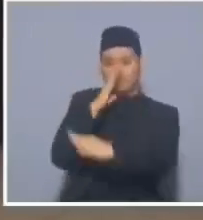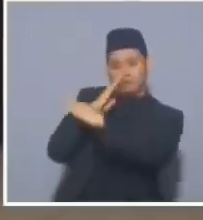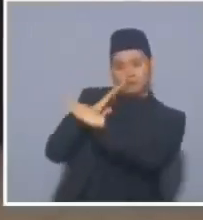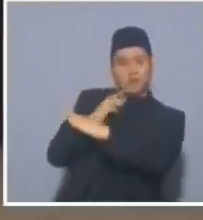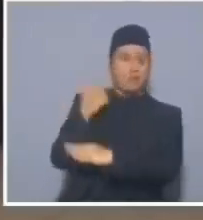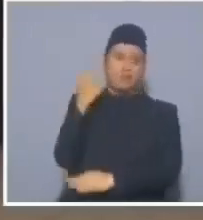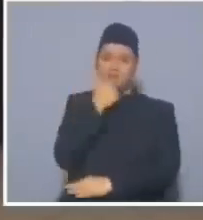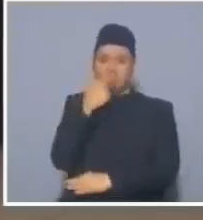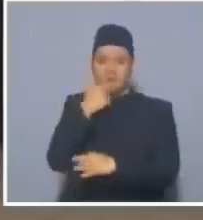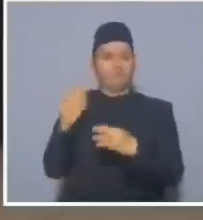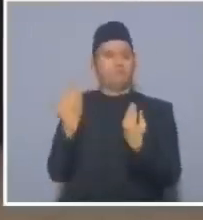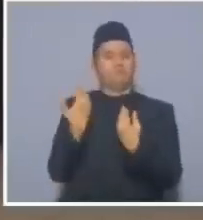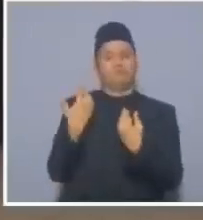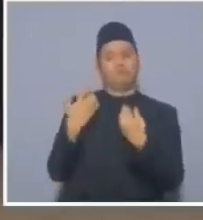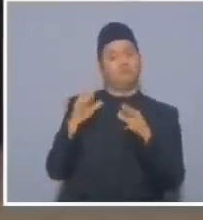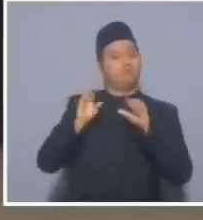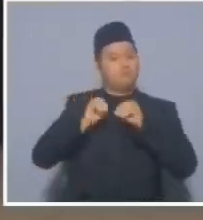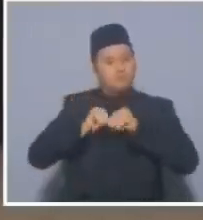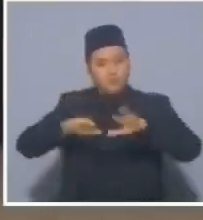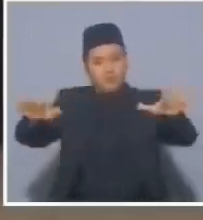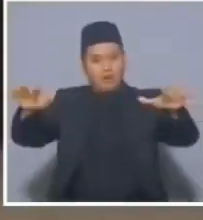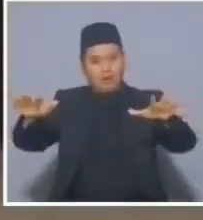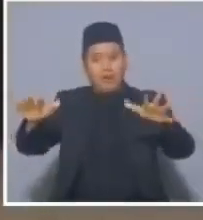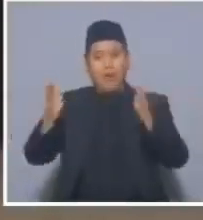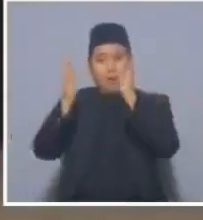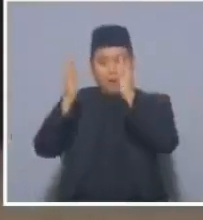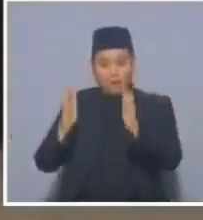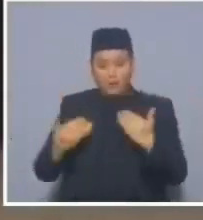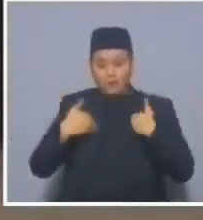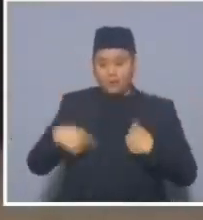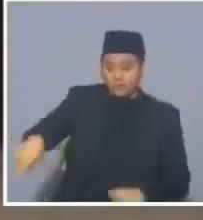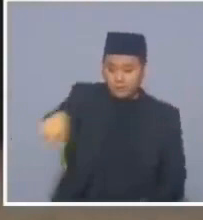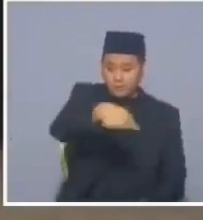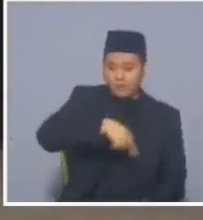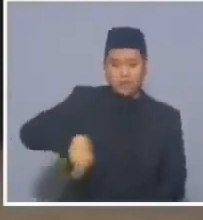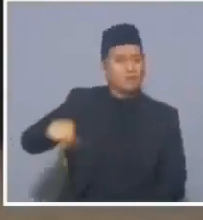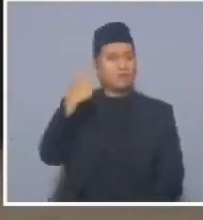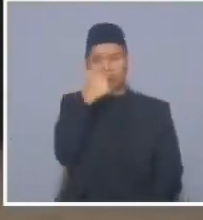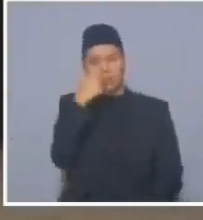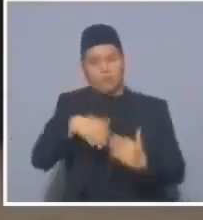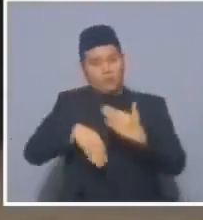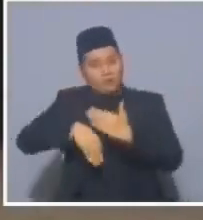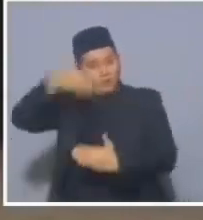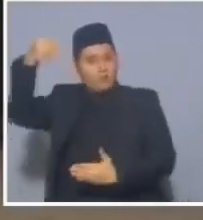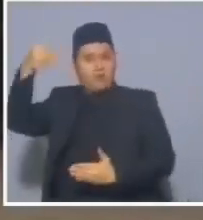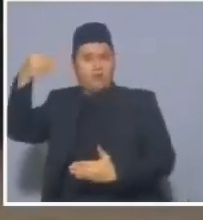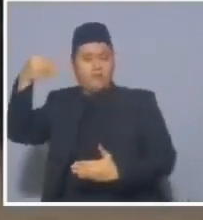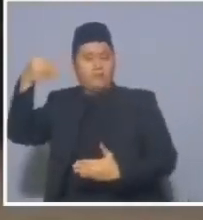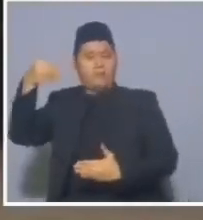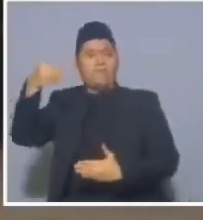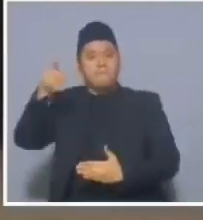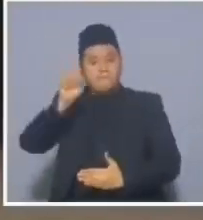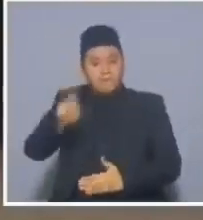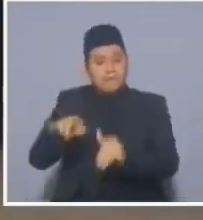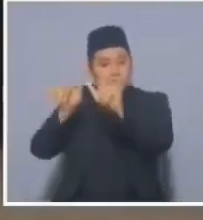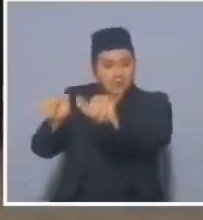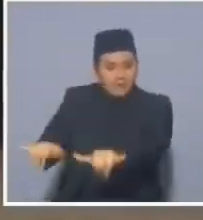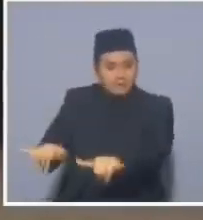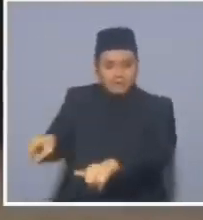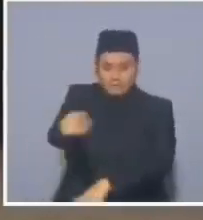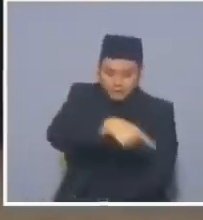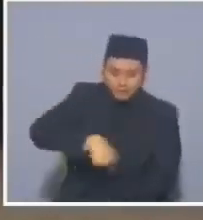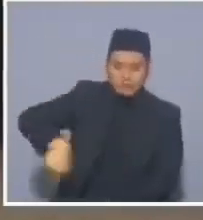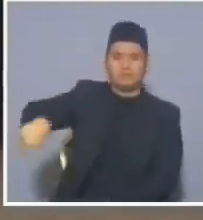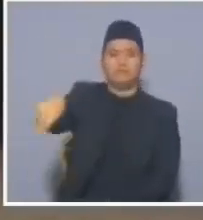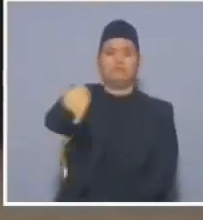tempat wabak. Ataupun orang yang berada di tempat kawasan wabak itu, jangan keluar daripada kawasan wabak itu. Jadi bertepatanlah